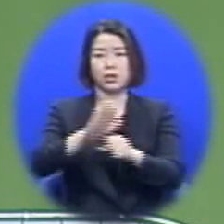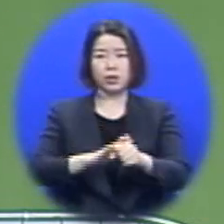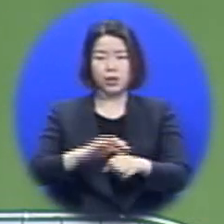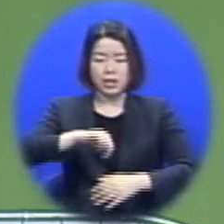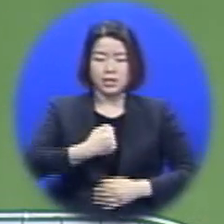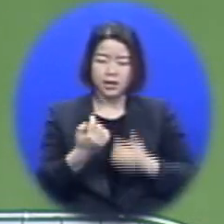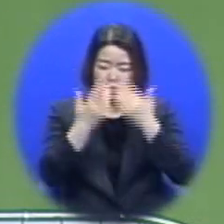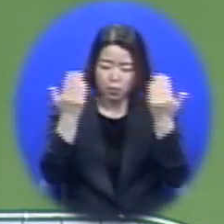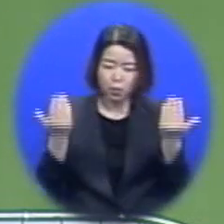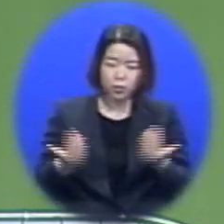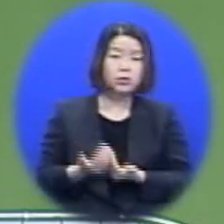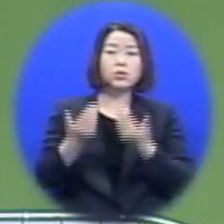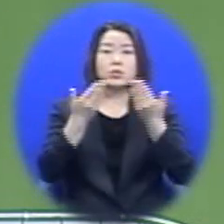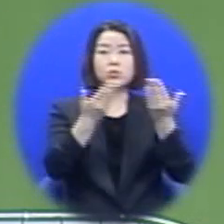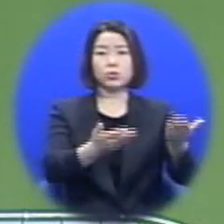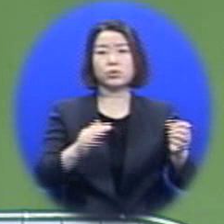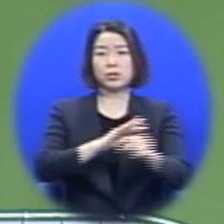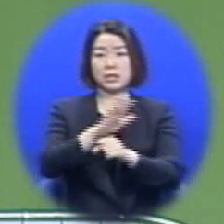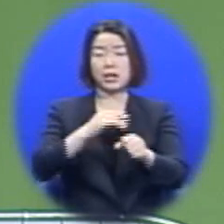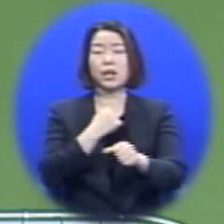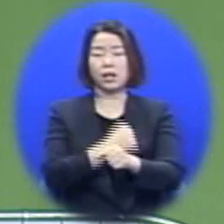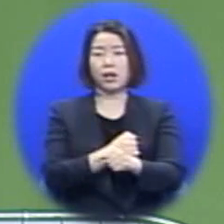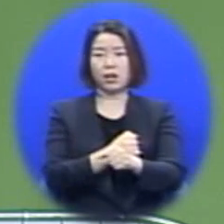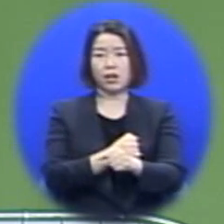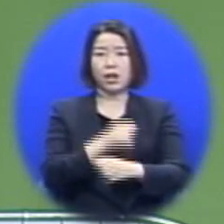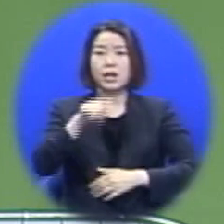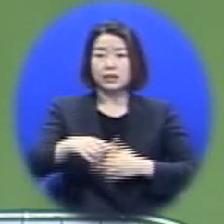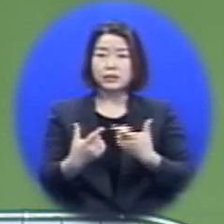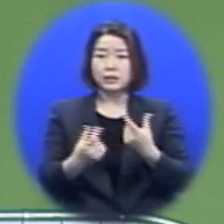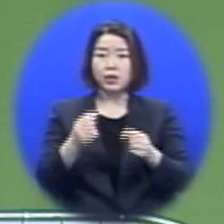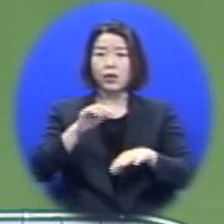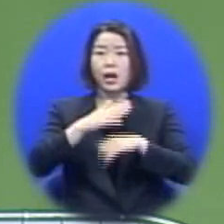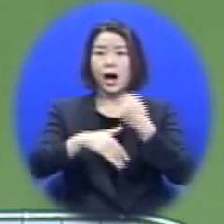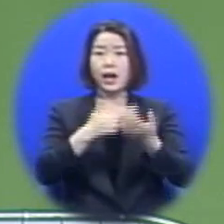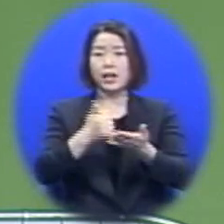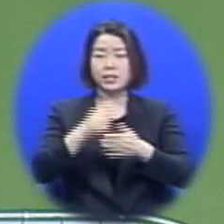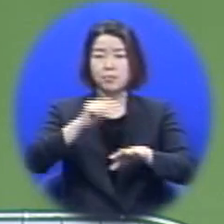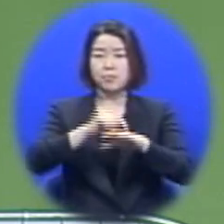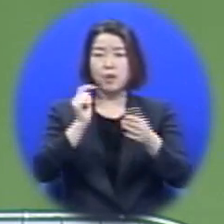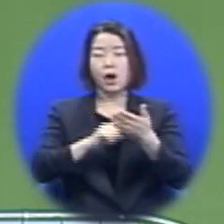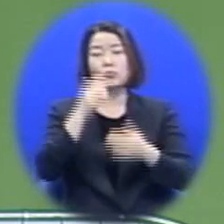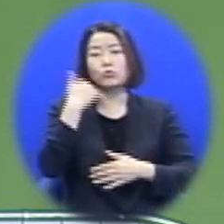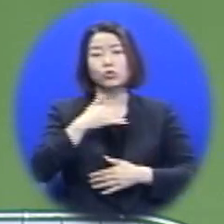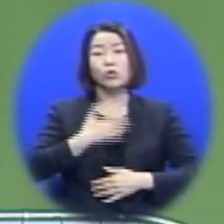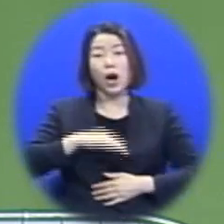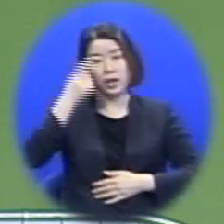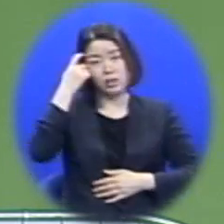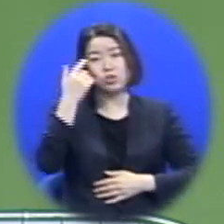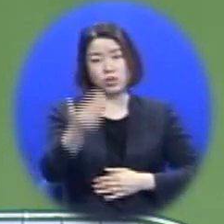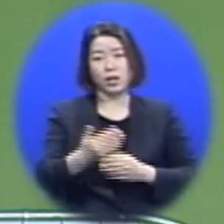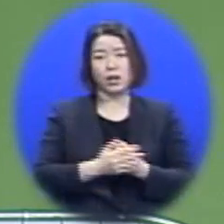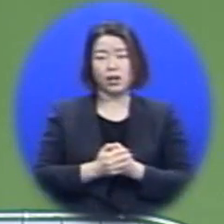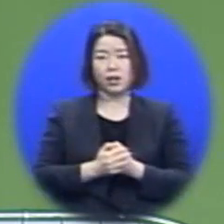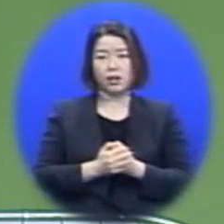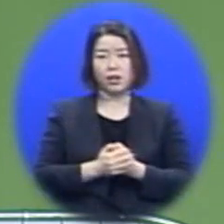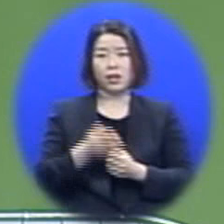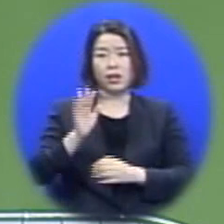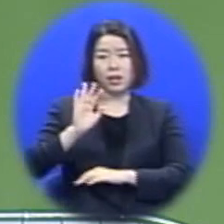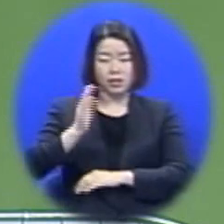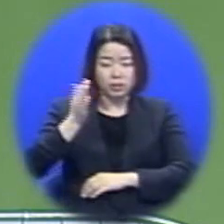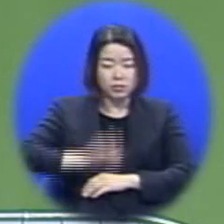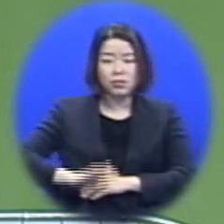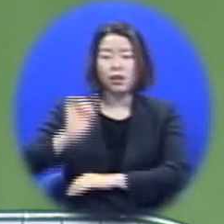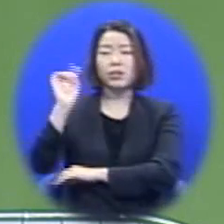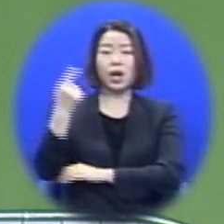주어서 사랑하고 그런 하나님의 심정을 누가 알아줄 수 있을까? 다윗, 너는